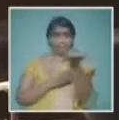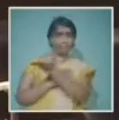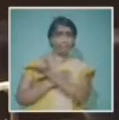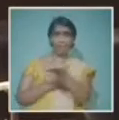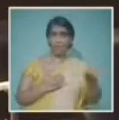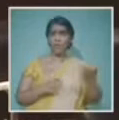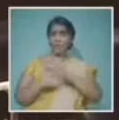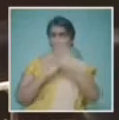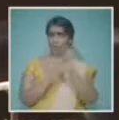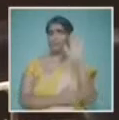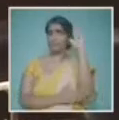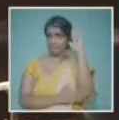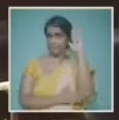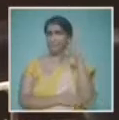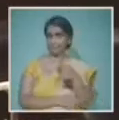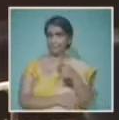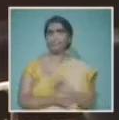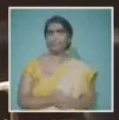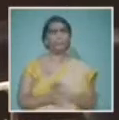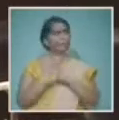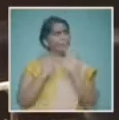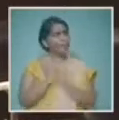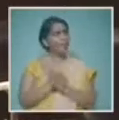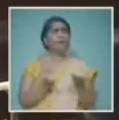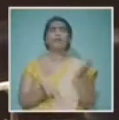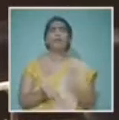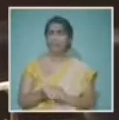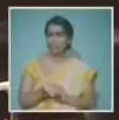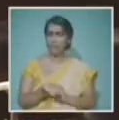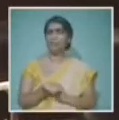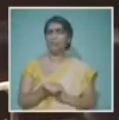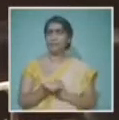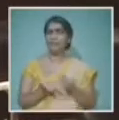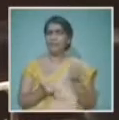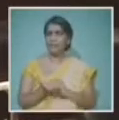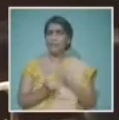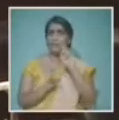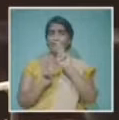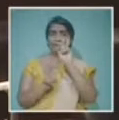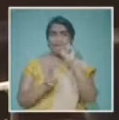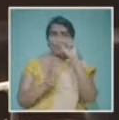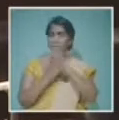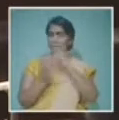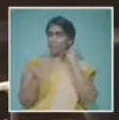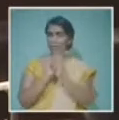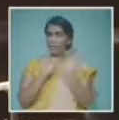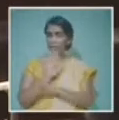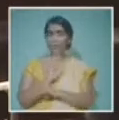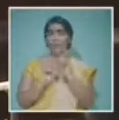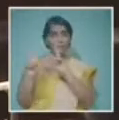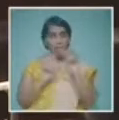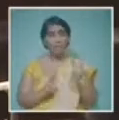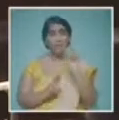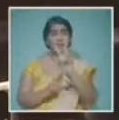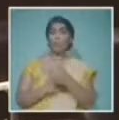පේලිමින් ඉන්නේ. මං හිතන්නේ ඒකට අත උස්සපු අය. ඒ අය නැවත ඒ 20 වෙනි සංශෝධනය අහෝසි කරලා 22 ගේනකොටත්